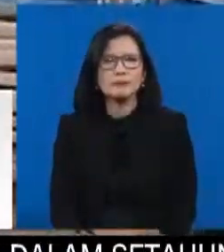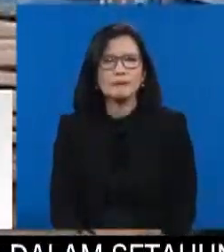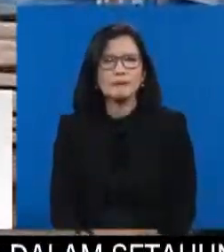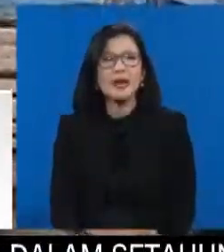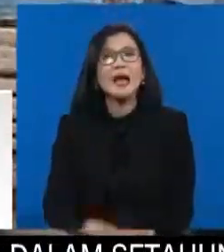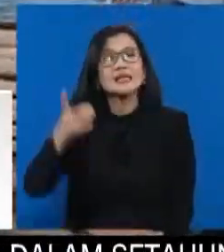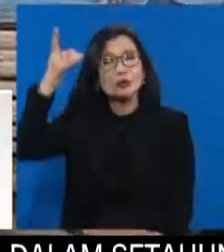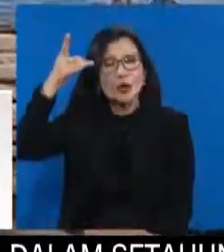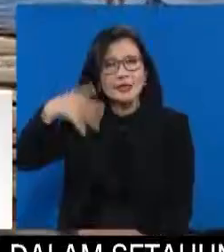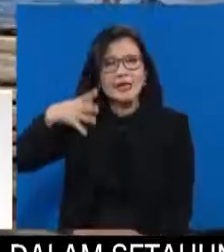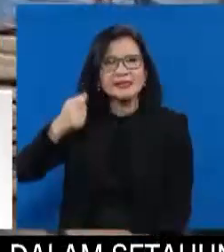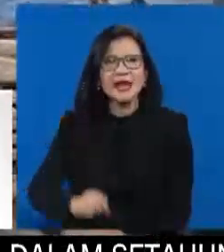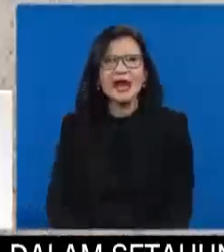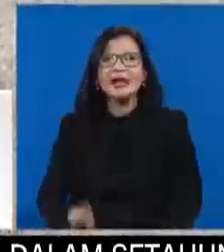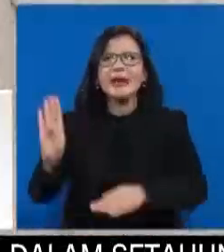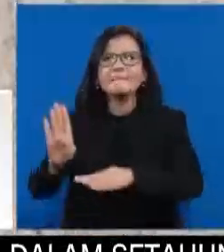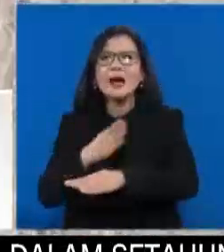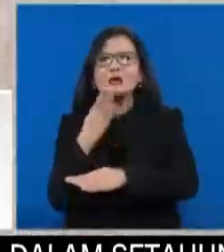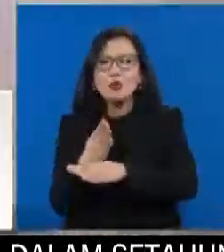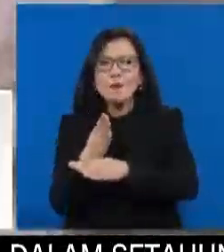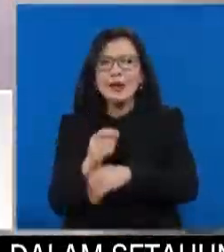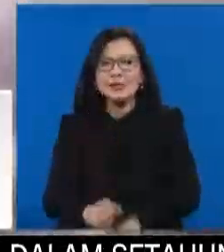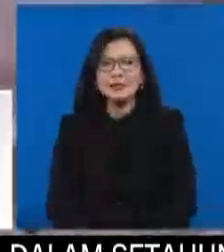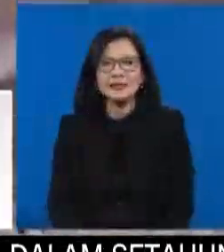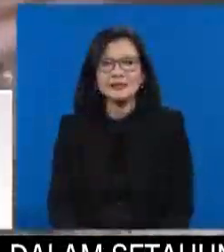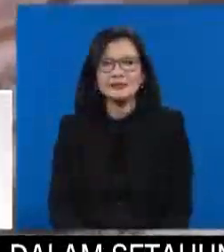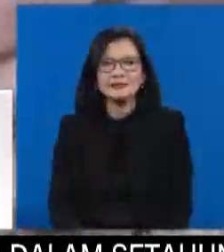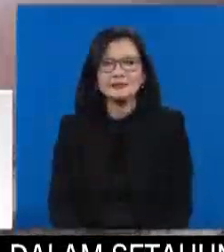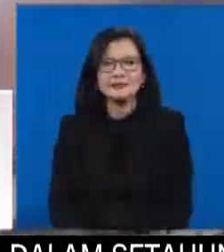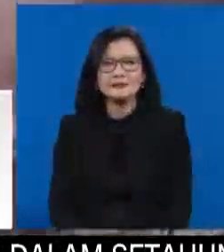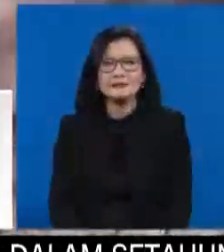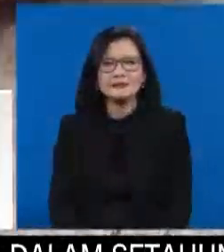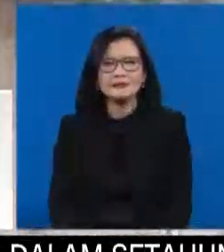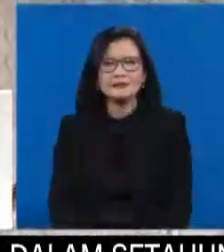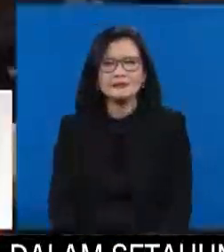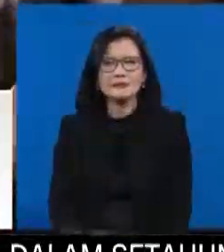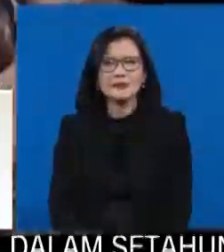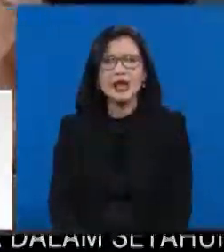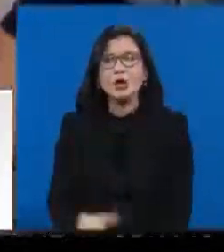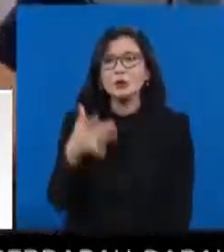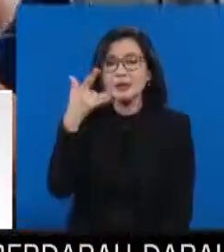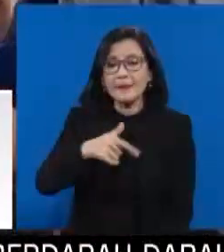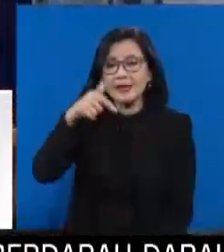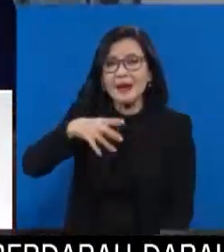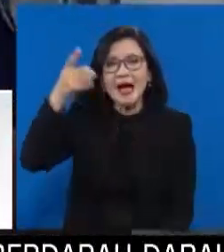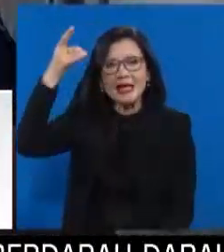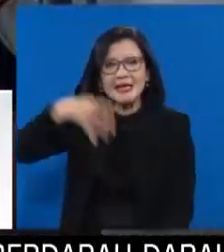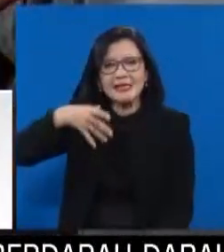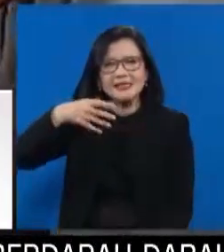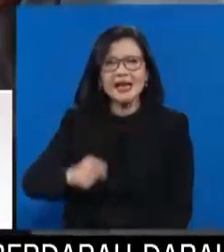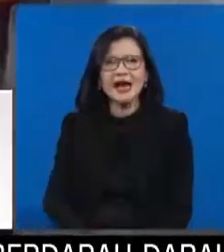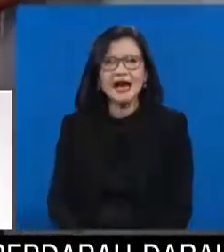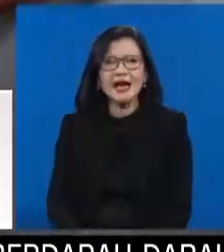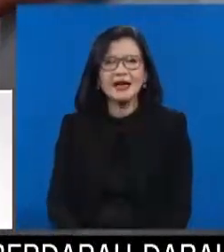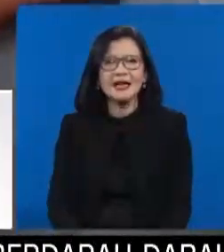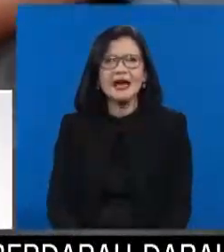Sebuah desa di Kabupaten Banyumas, Jawa Tengah, tepatnya di Desa Penembangan, Kecamatan Cilongo, ditetapkan sebagai Desa Perikanan Cerdas atau